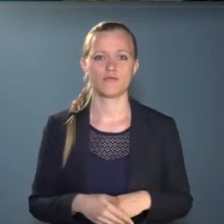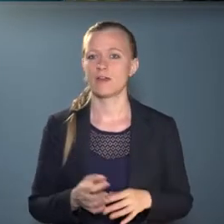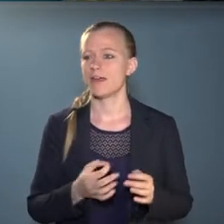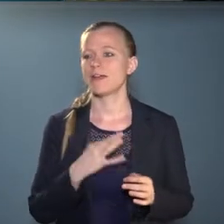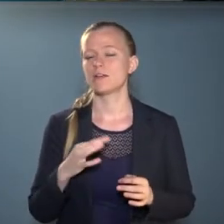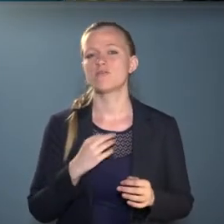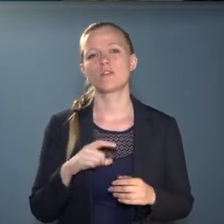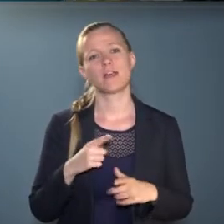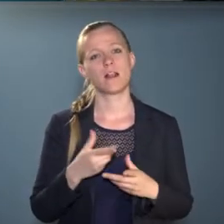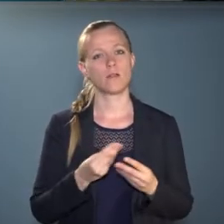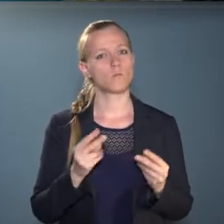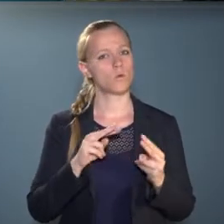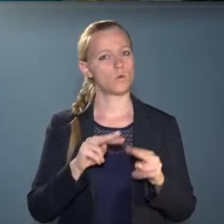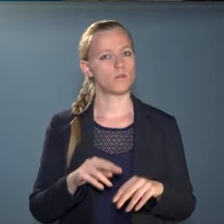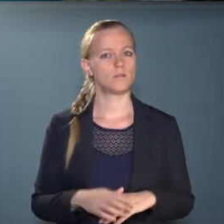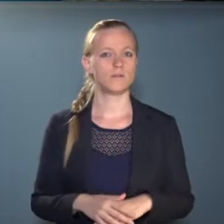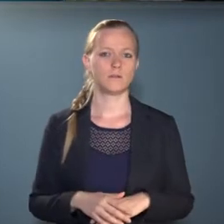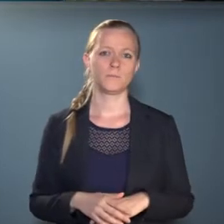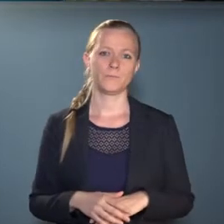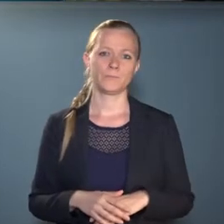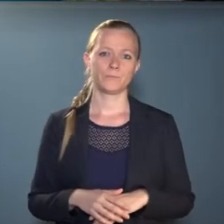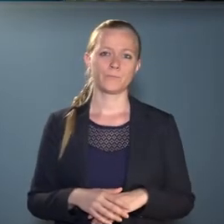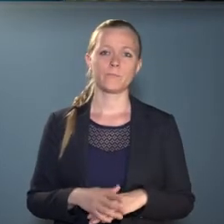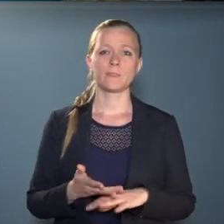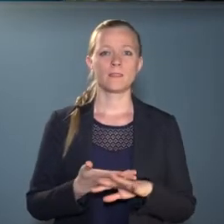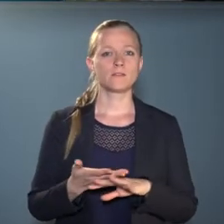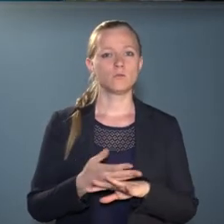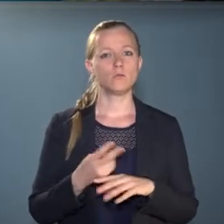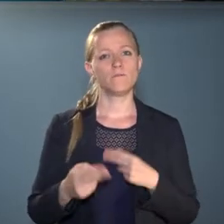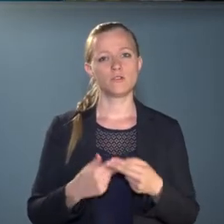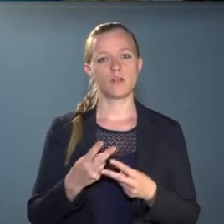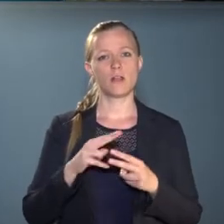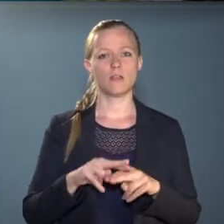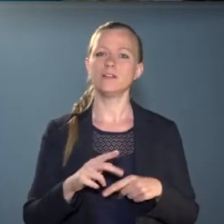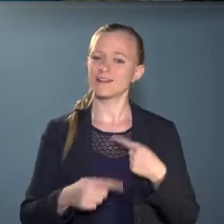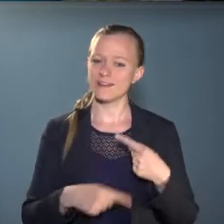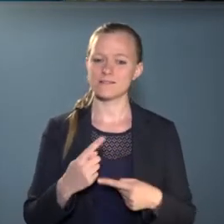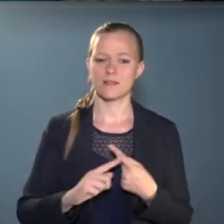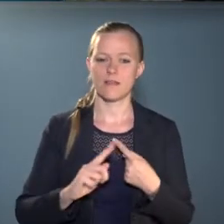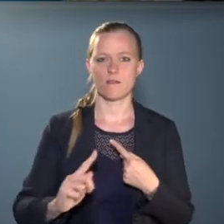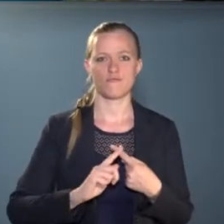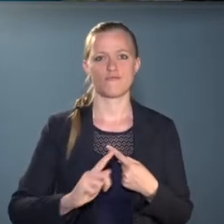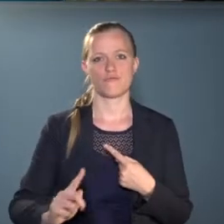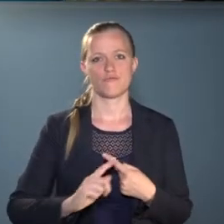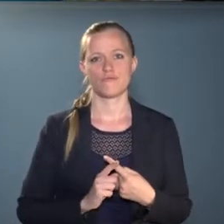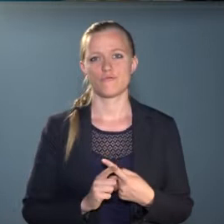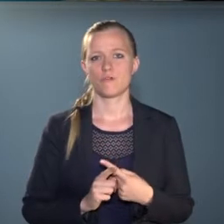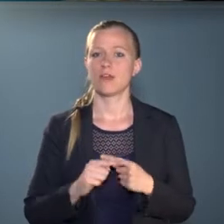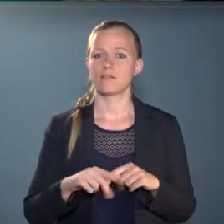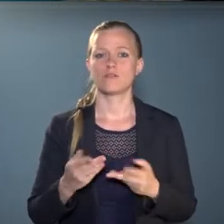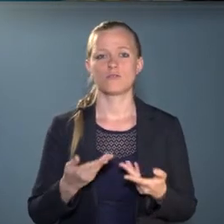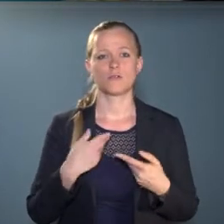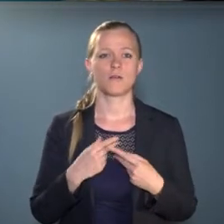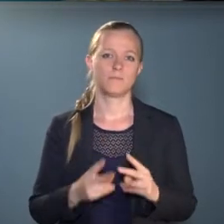egészséges életmódra, a szűrővizsgálatokra való rendszeres eljárásra, amiről szintén kaphatnak